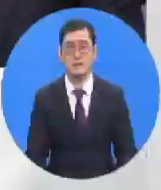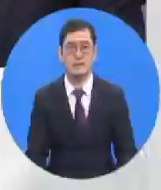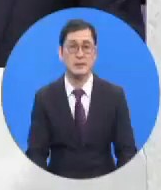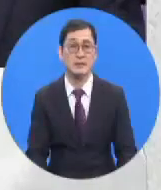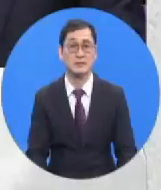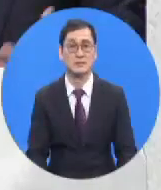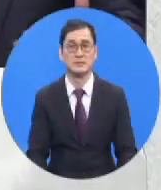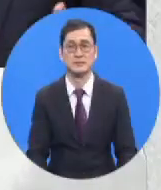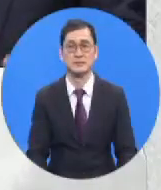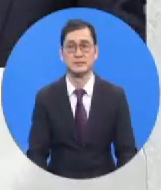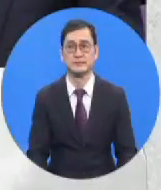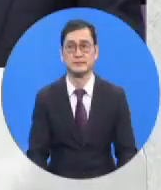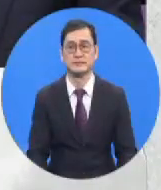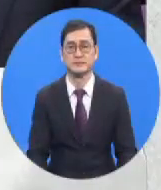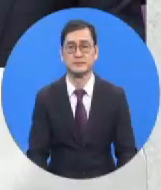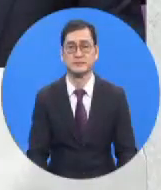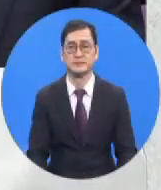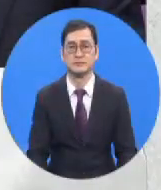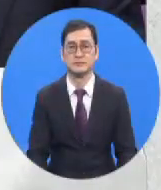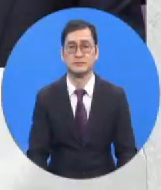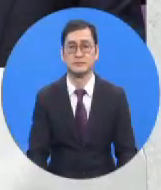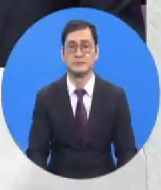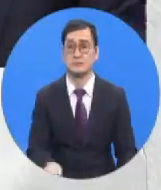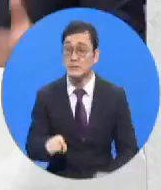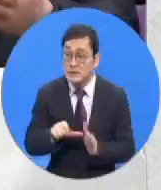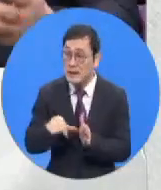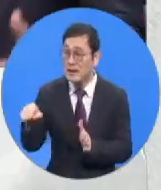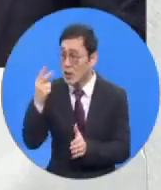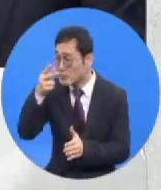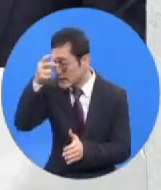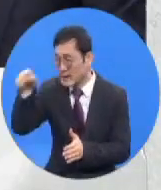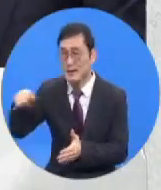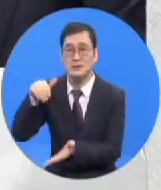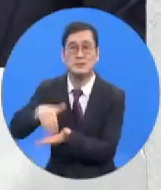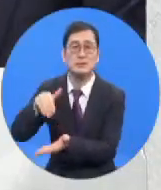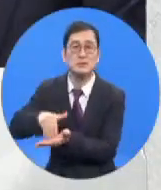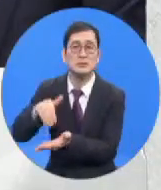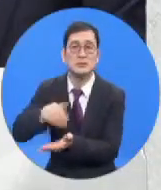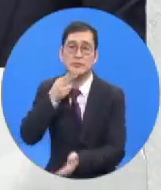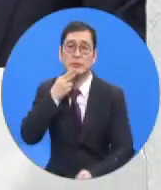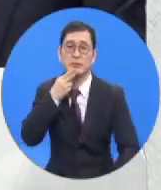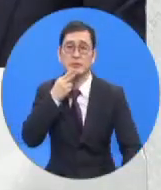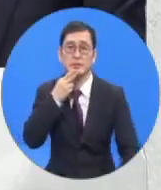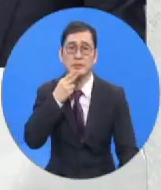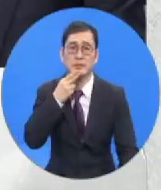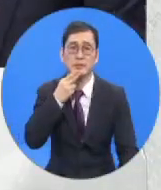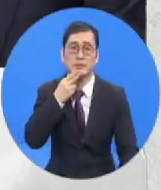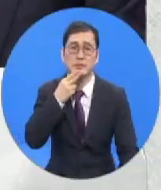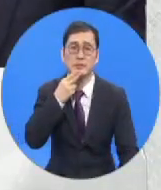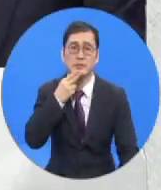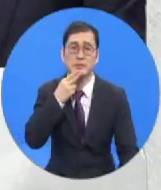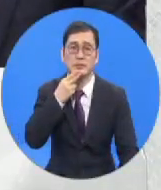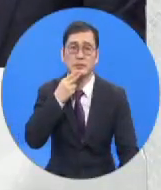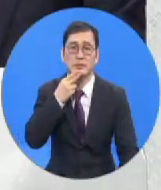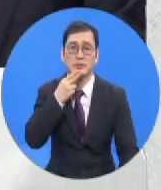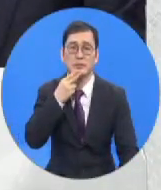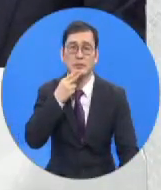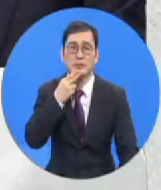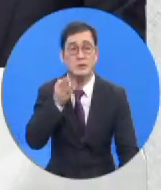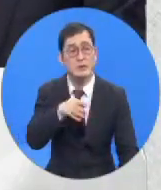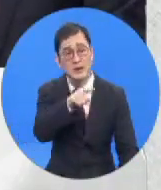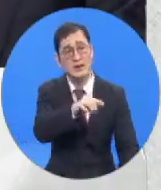때 왜 내부에서는 그런 자성의 목소리를 한마디도 안 했습니까? 왜 이런 때만 들고 일어나서 말씀을 하십니까? 그것이 검찰의